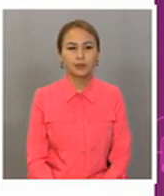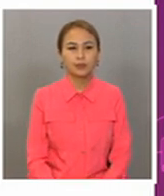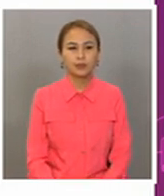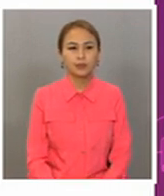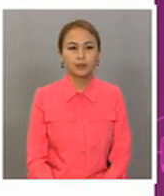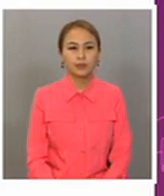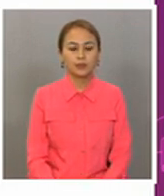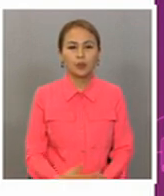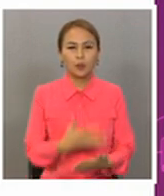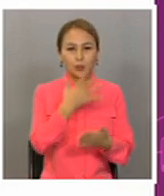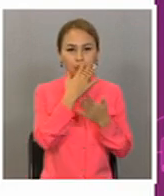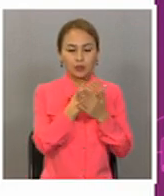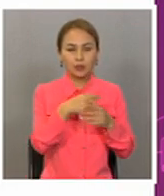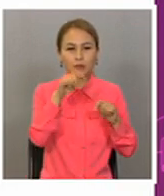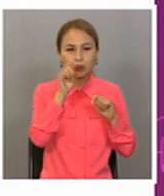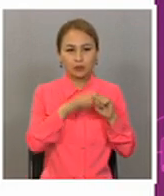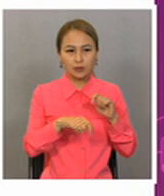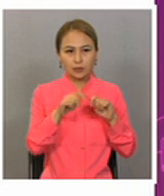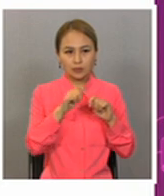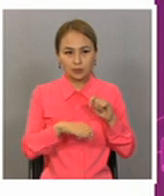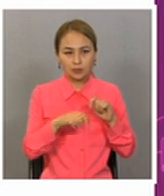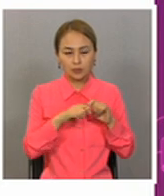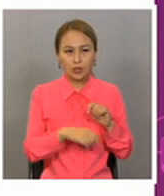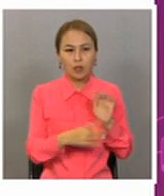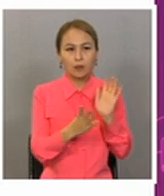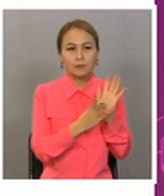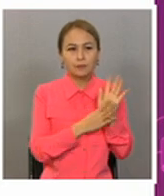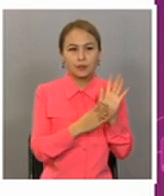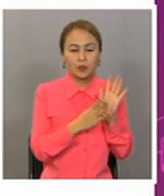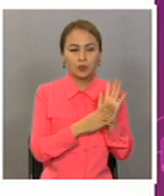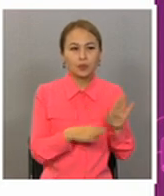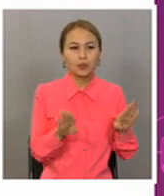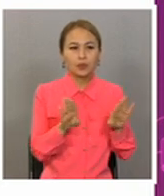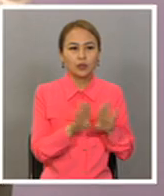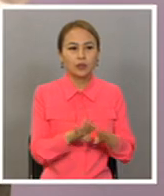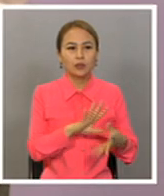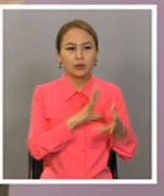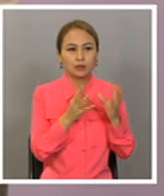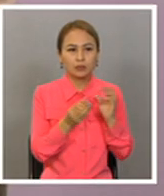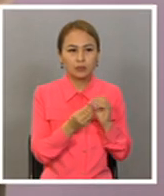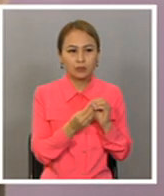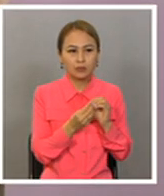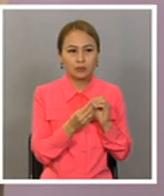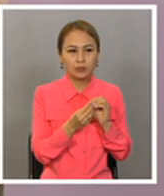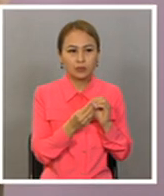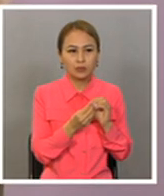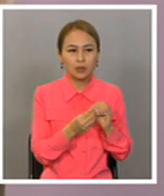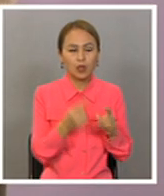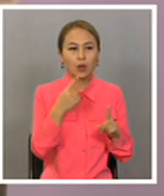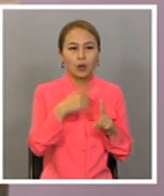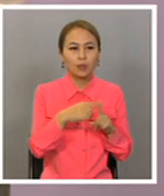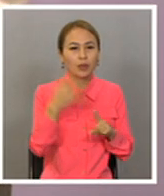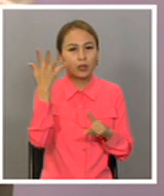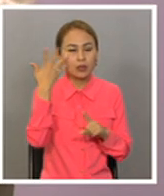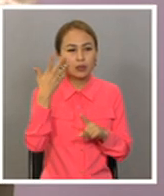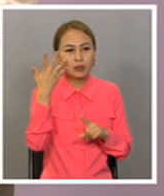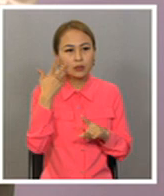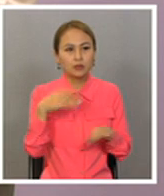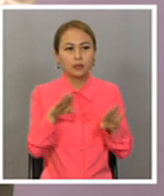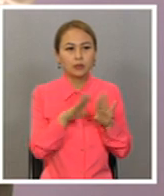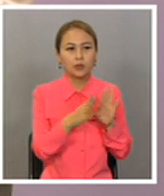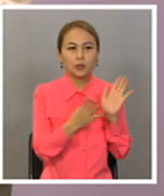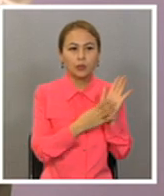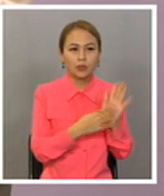Өздеріңді тексеріңдер. 9 және 3 сандарының көбейтіндісін қосудың көмегімен есептеу үшін 9